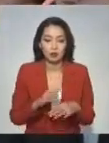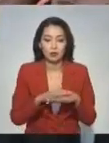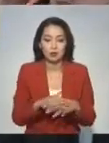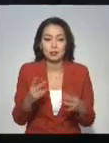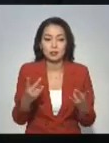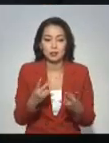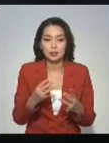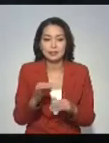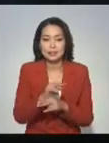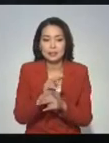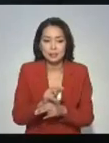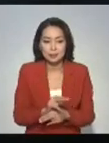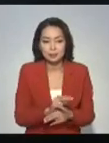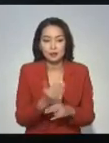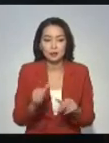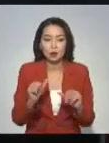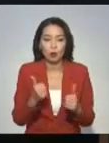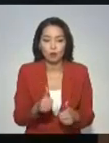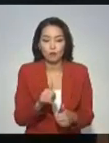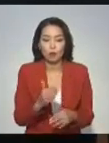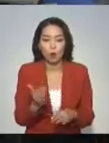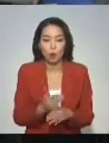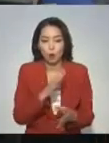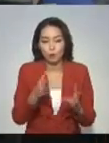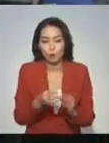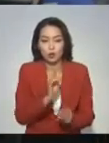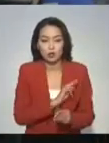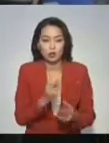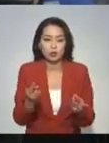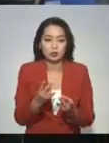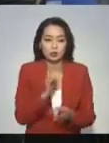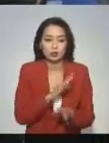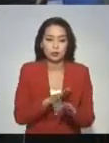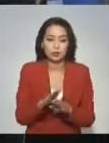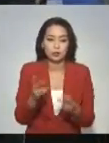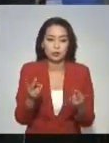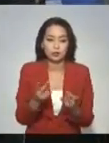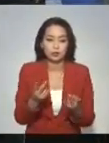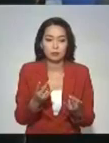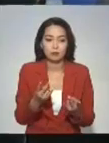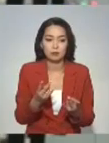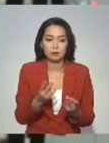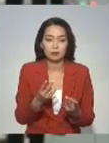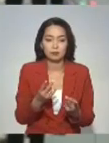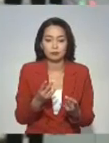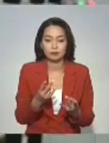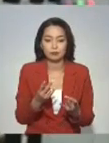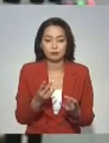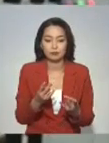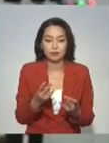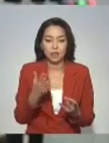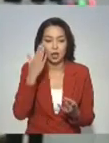станции и тепловых сетей. Мы сформировали объемы работ, которые необходимо делать. Остальное все еще формируется. Аким